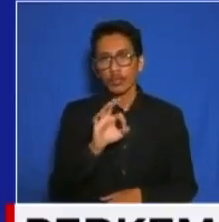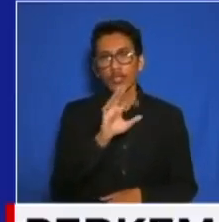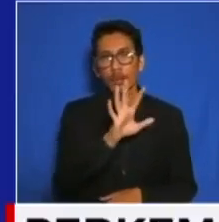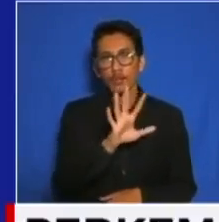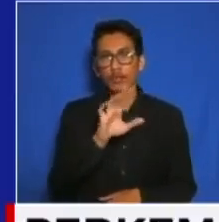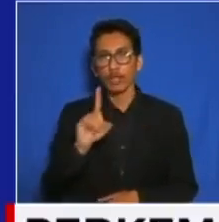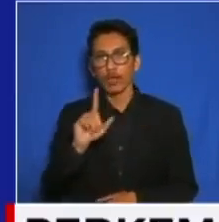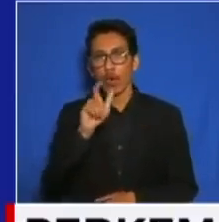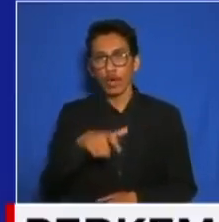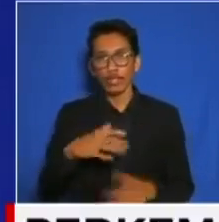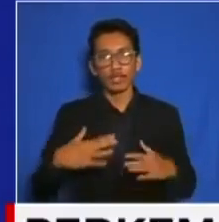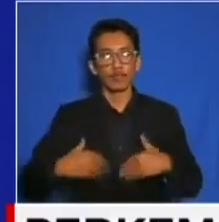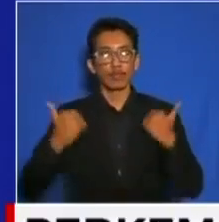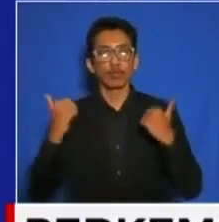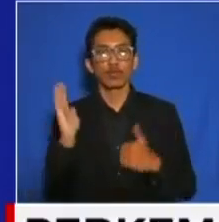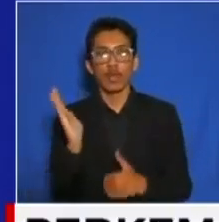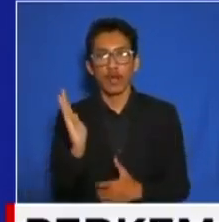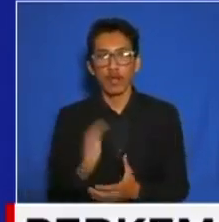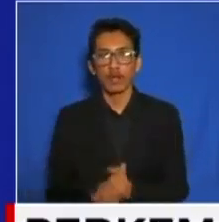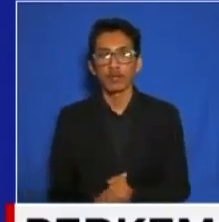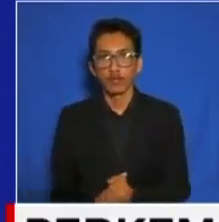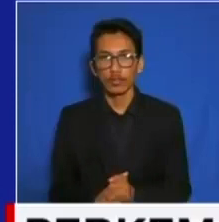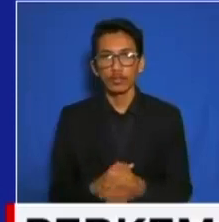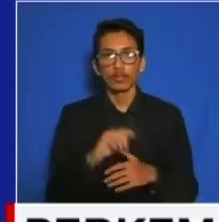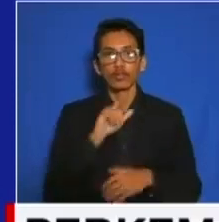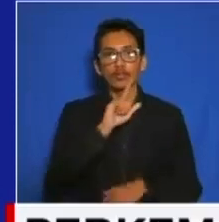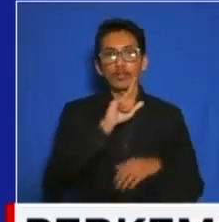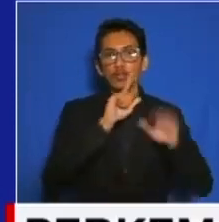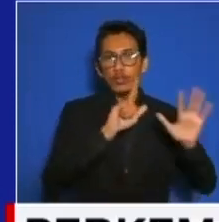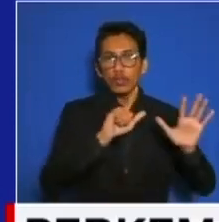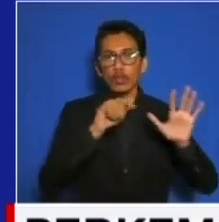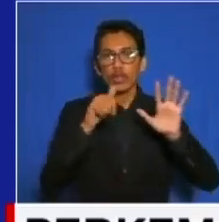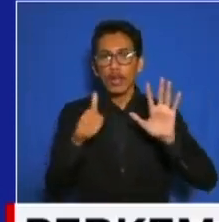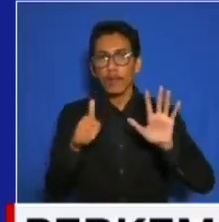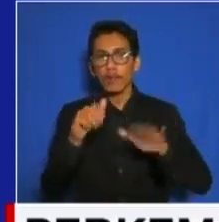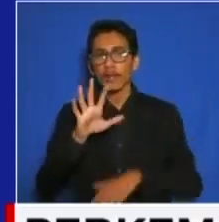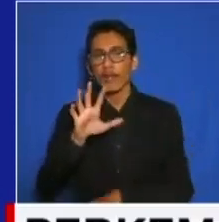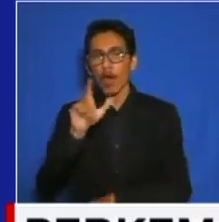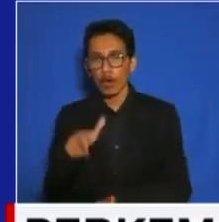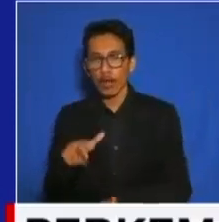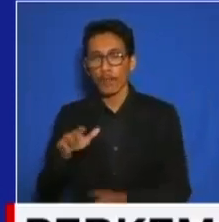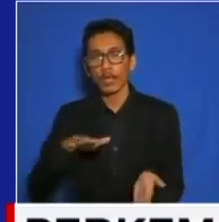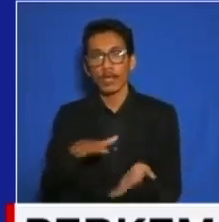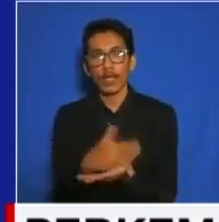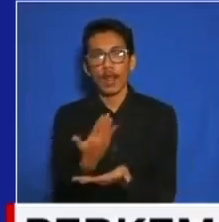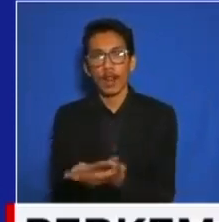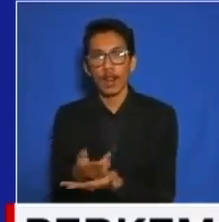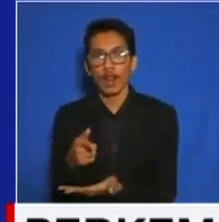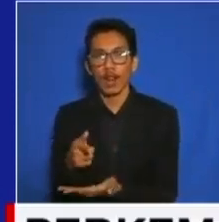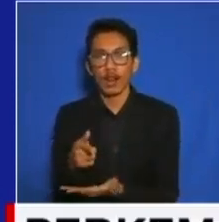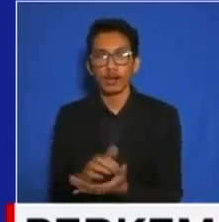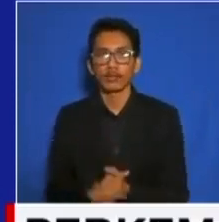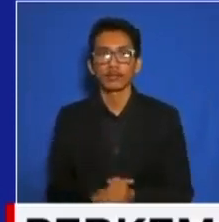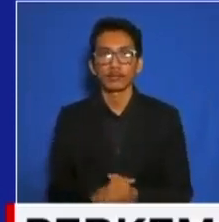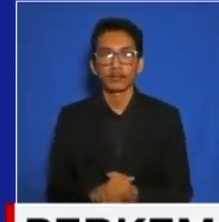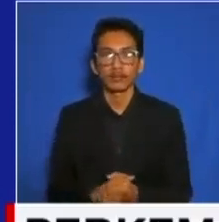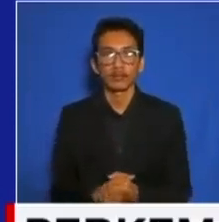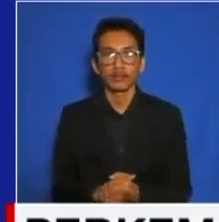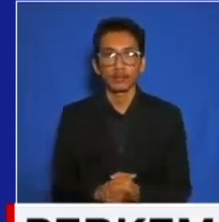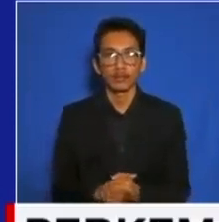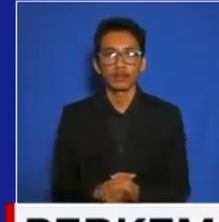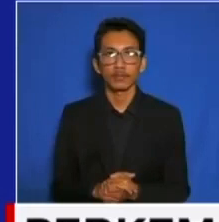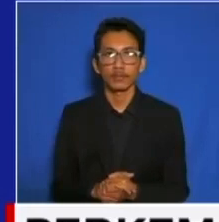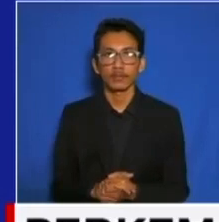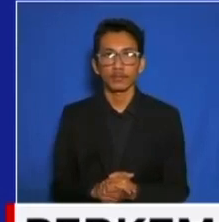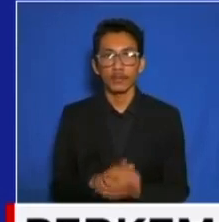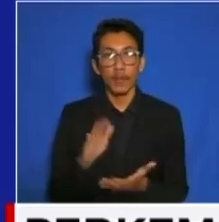meninggal ada 765 orang. Kasus meninggal ini pada